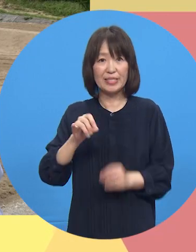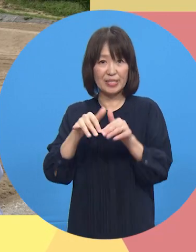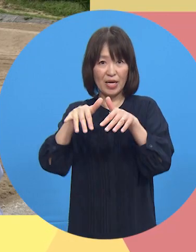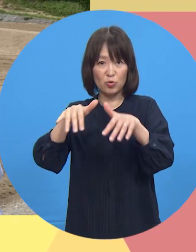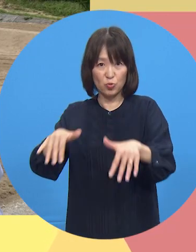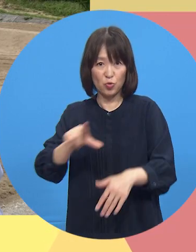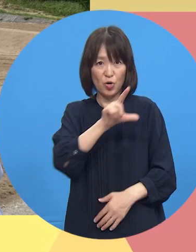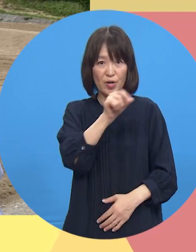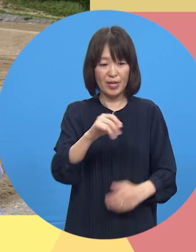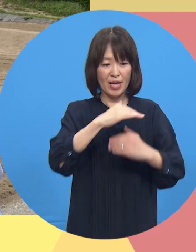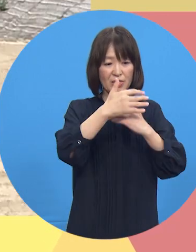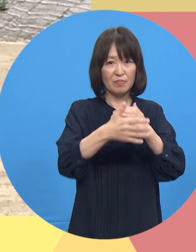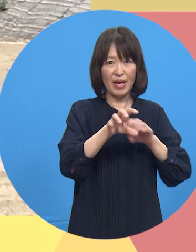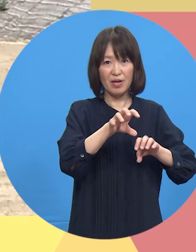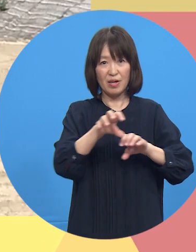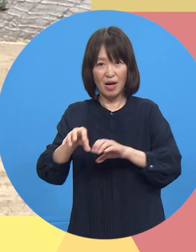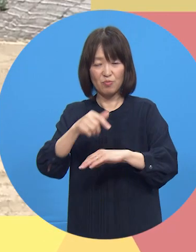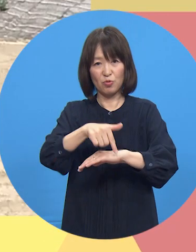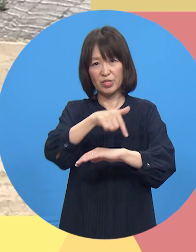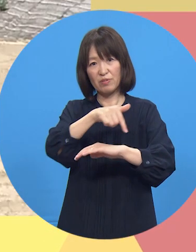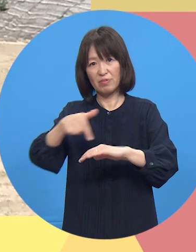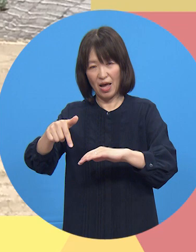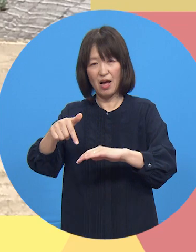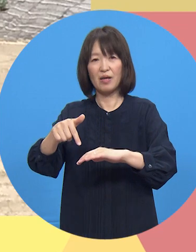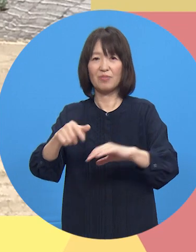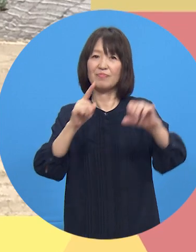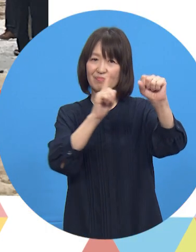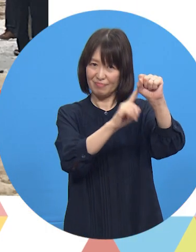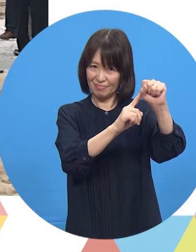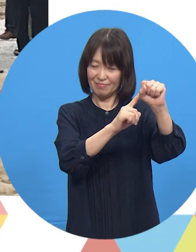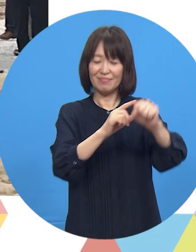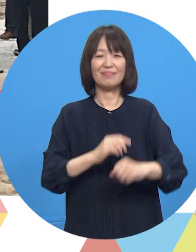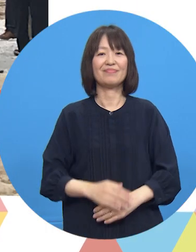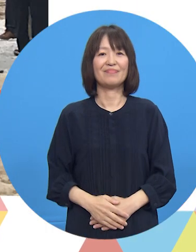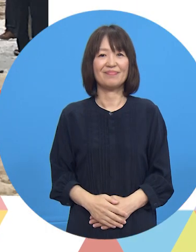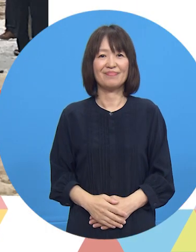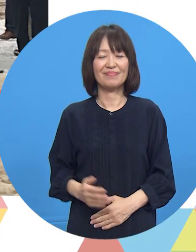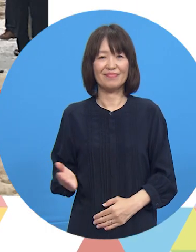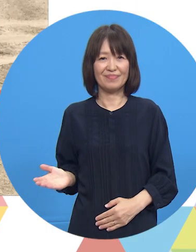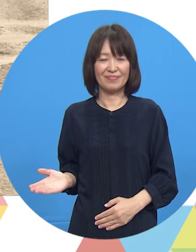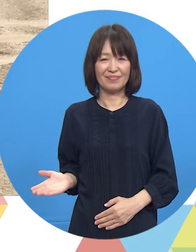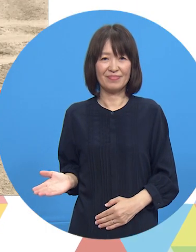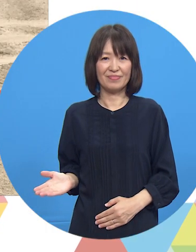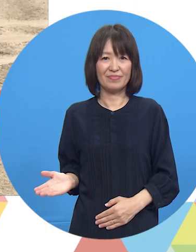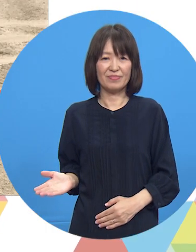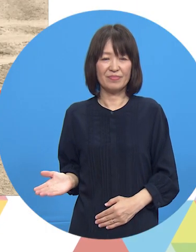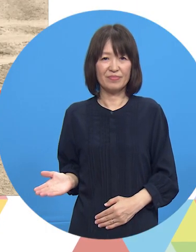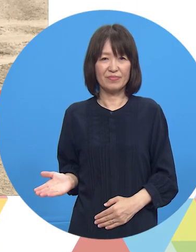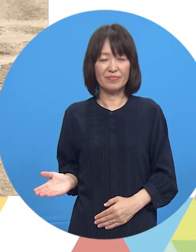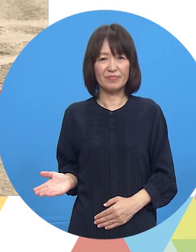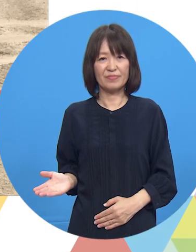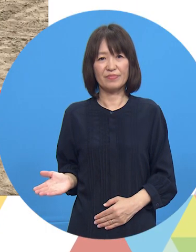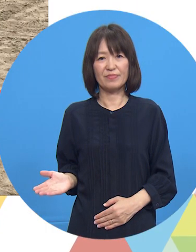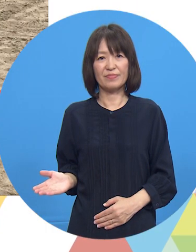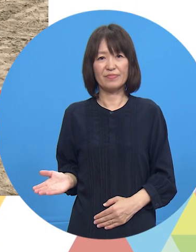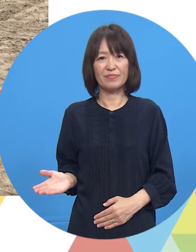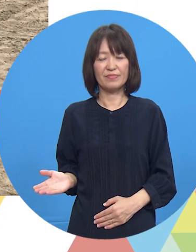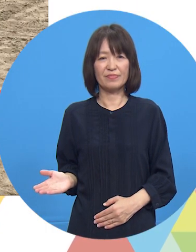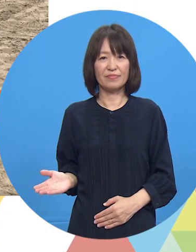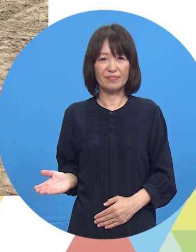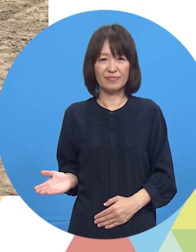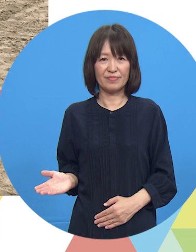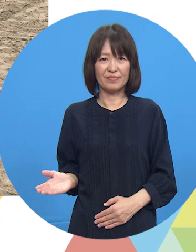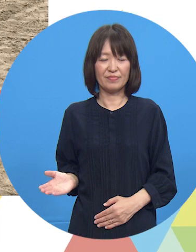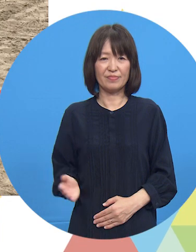化プロジェクトが目指す姿でもあるんです。 気になる 月面開発者の交流拠点に。